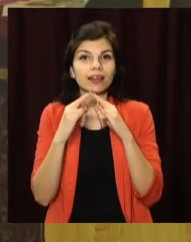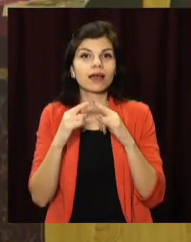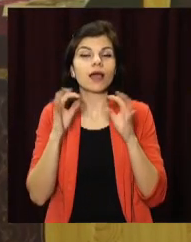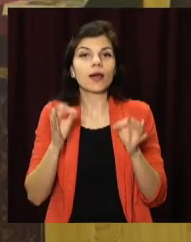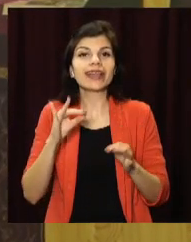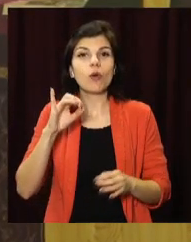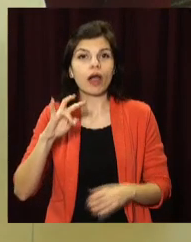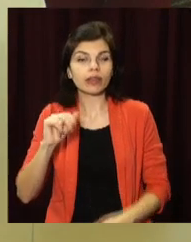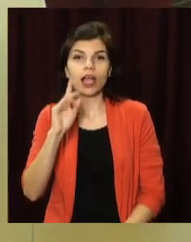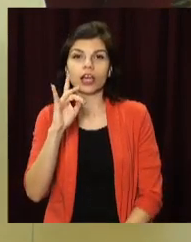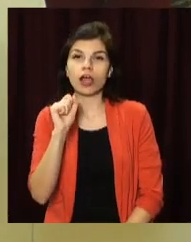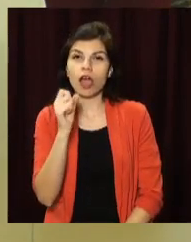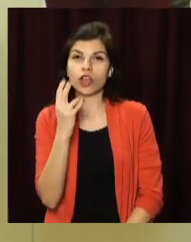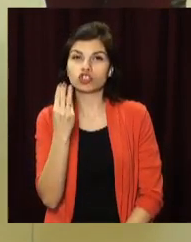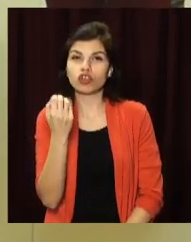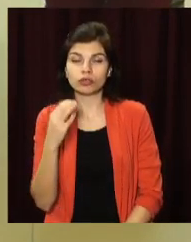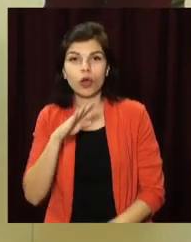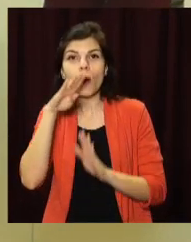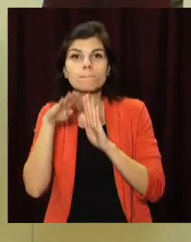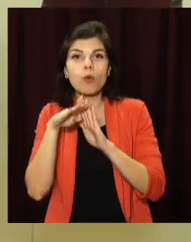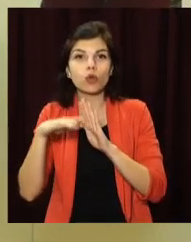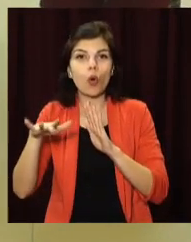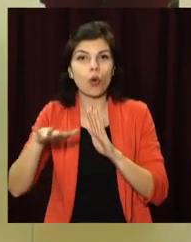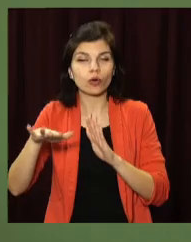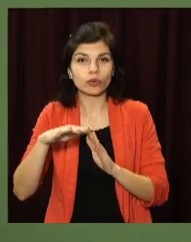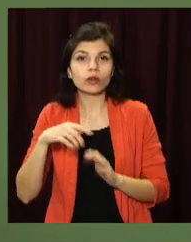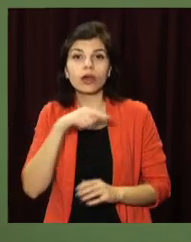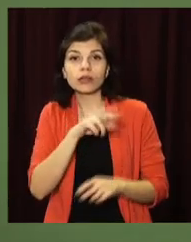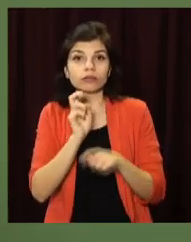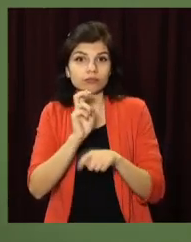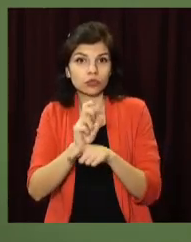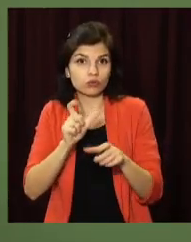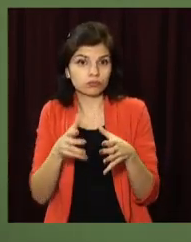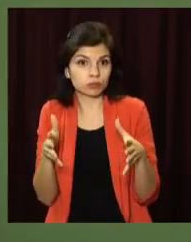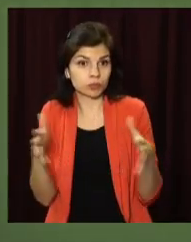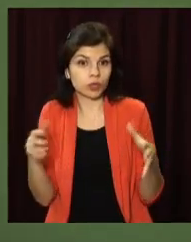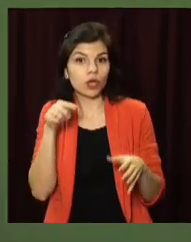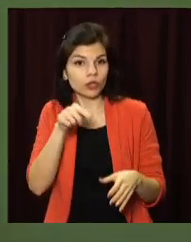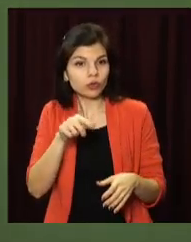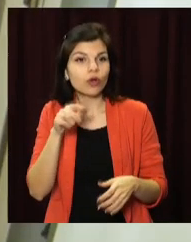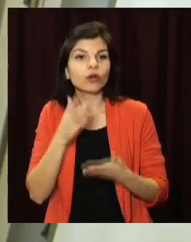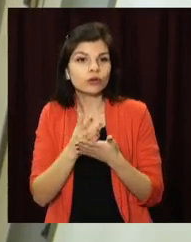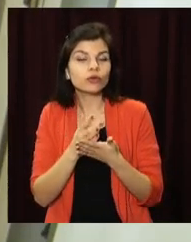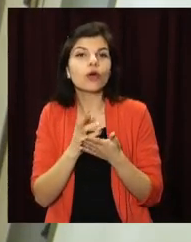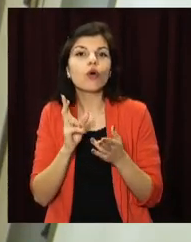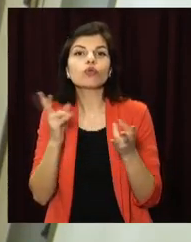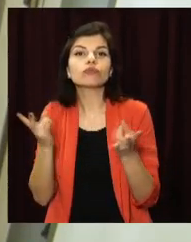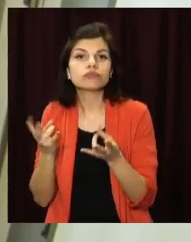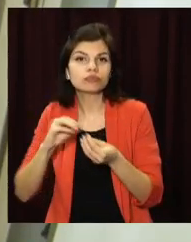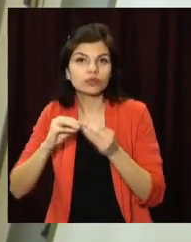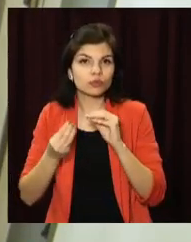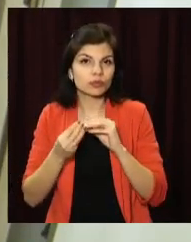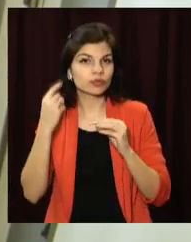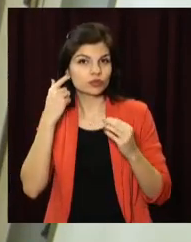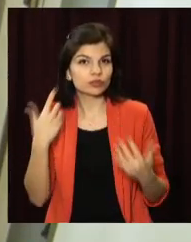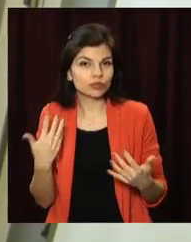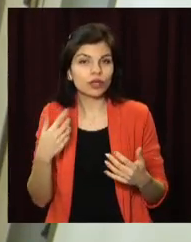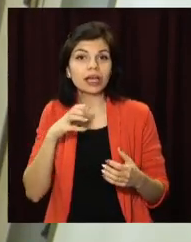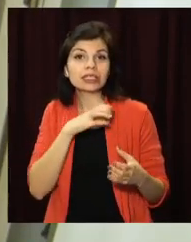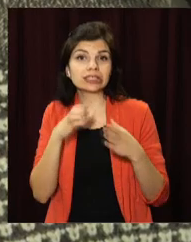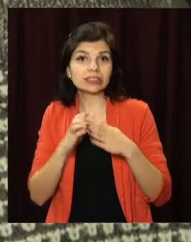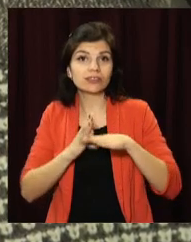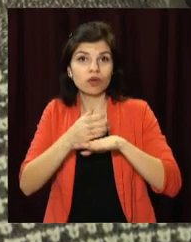всього рік, та коло прихожан шириться, бо тут подбали про людей з особливими потребами. До церкви можна заїхати на візку, а для людей з вадами